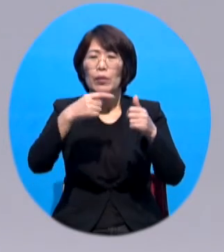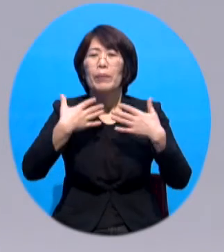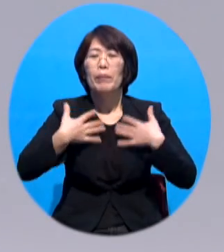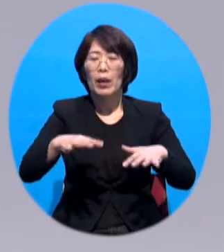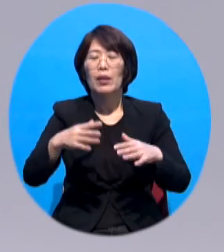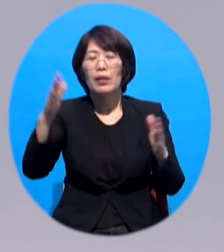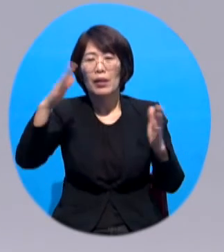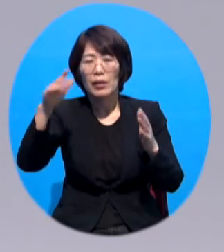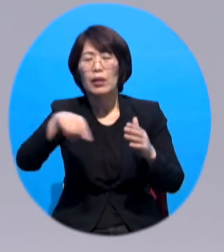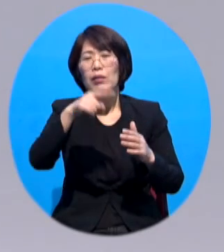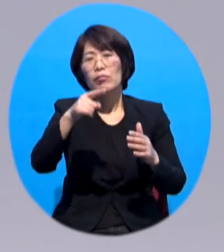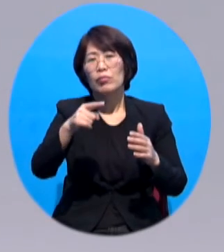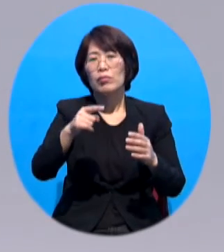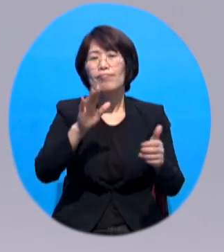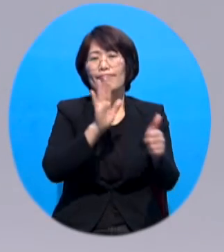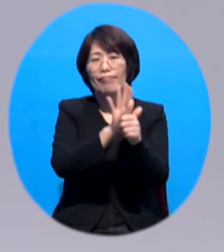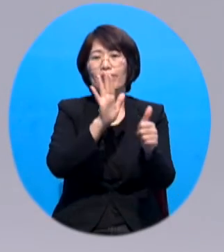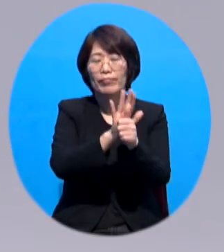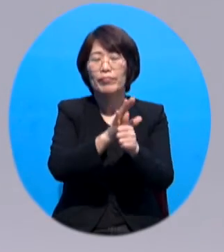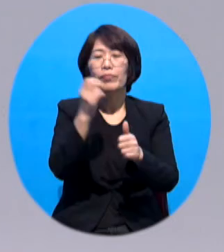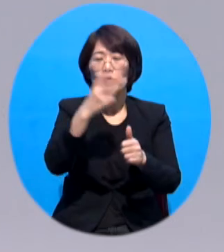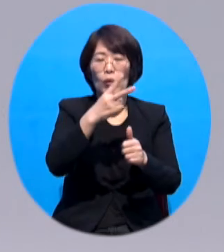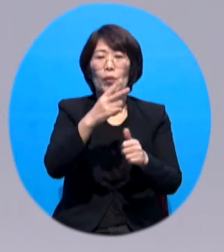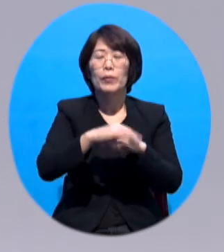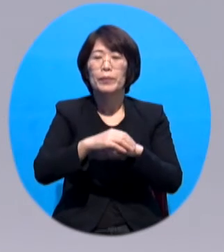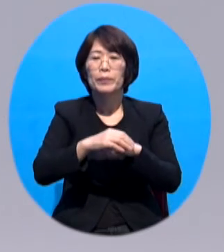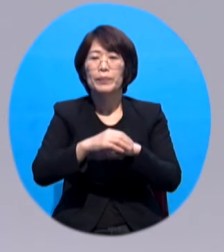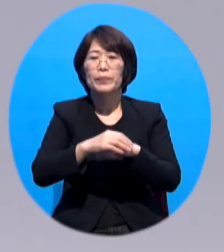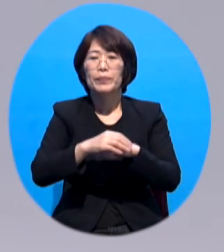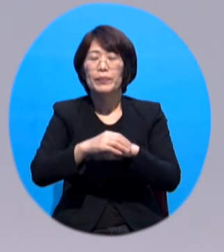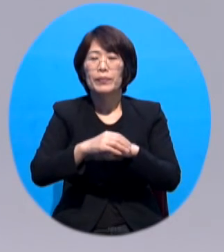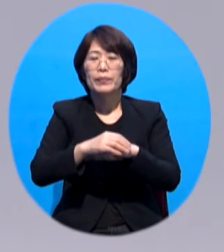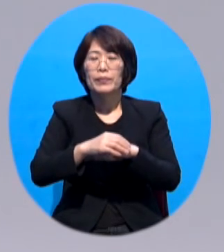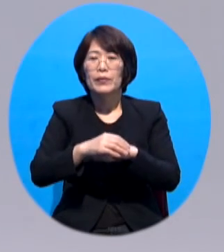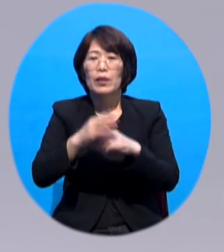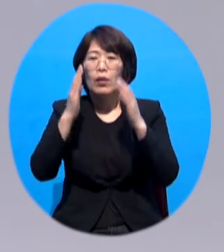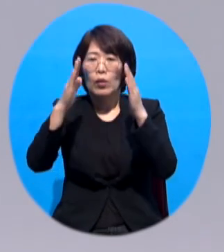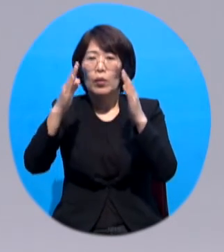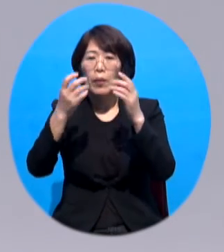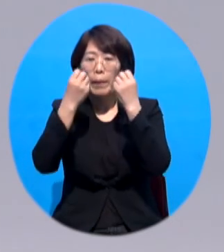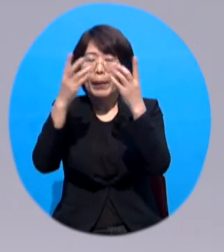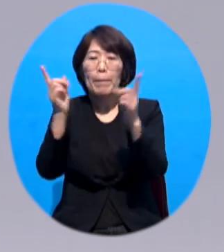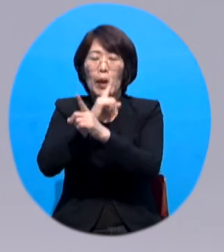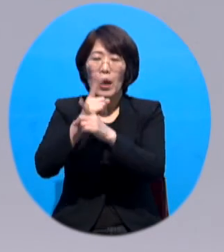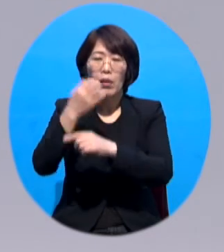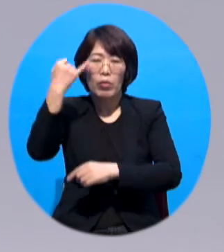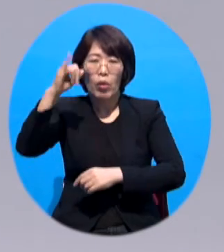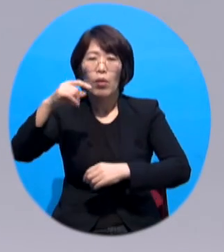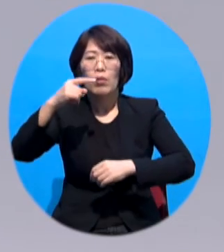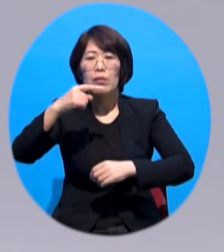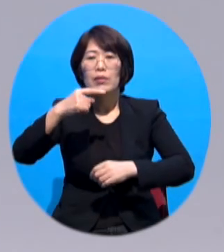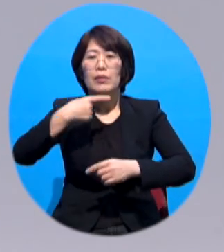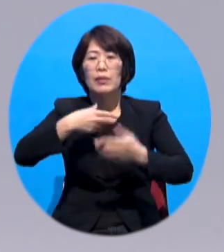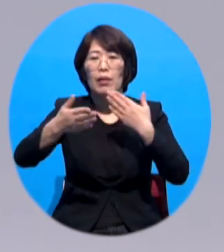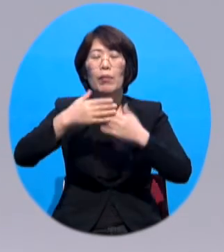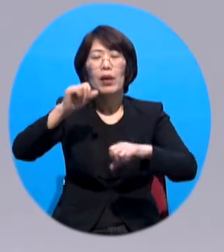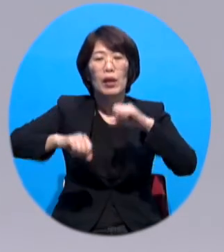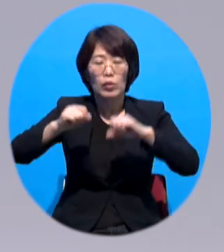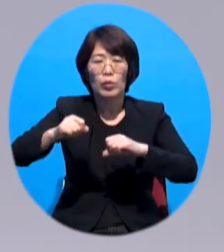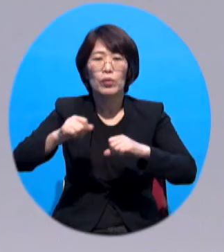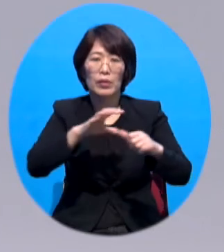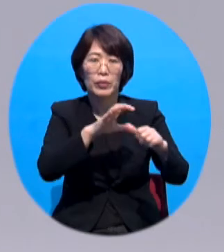전 면적인 치 원 그가 아울러서 대숲 혁신과 다양하고 창의적인 채 활동을 통해서 에